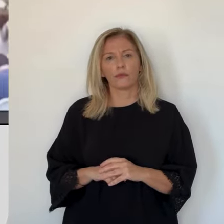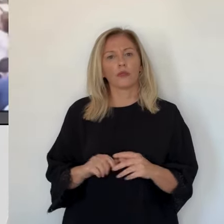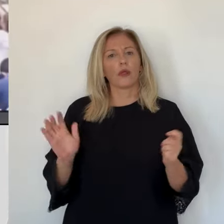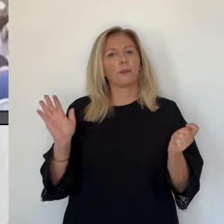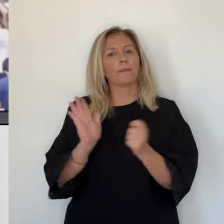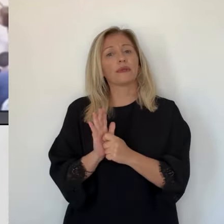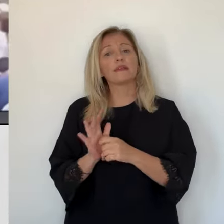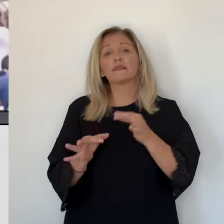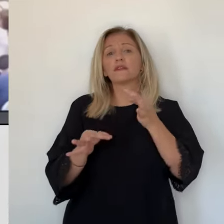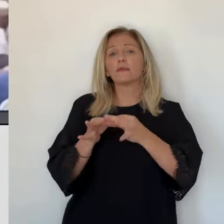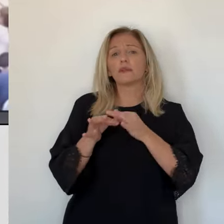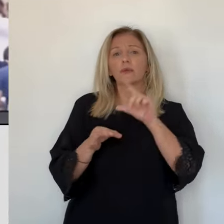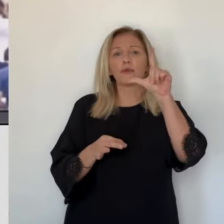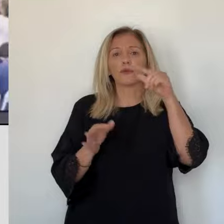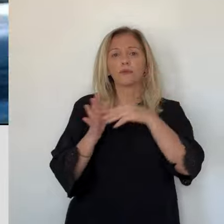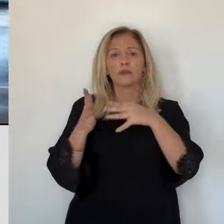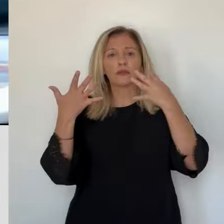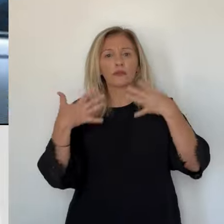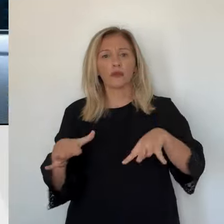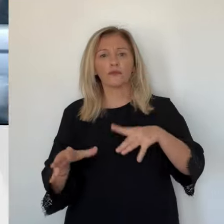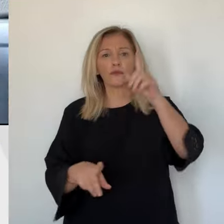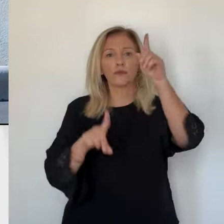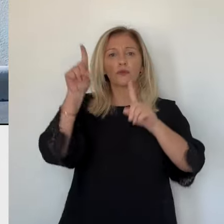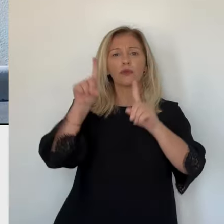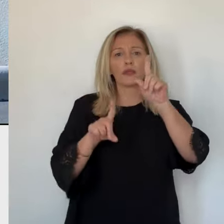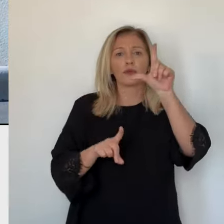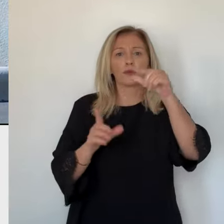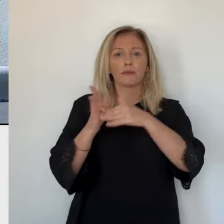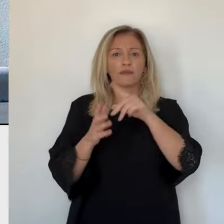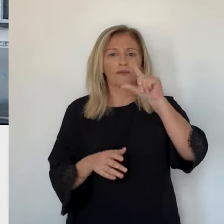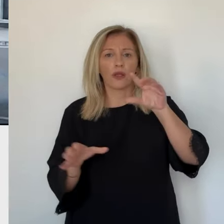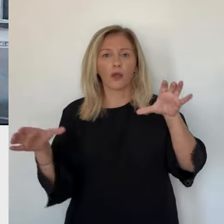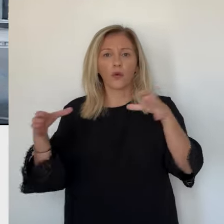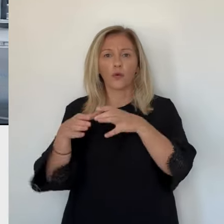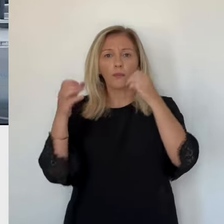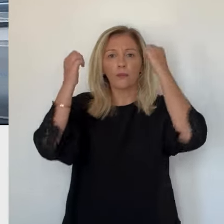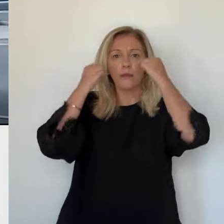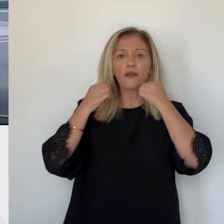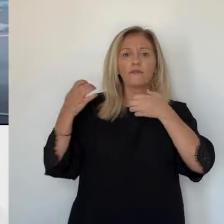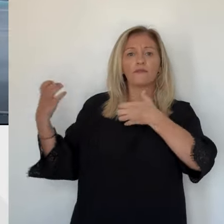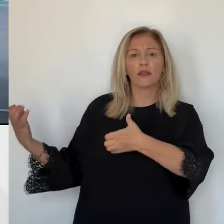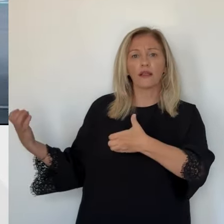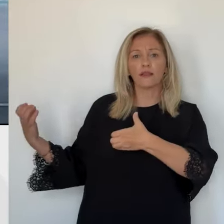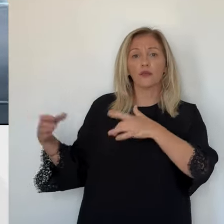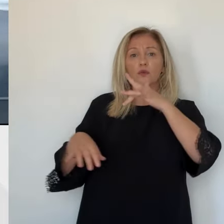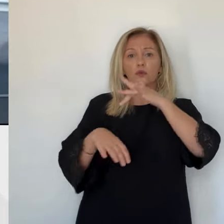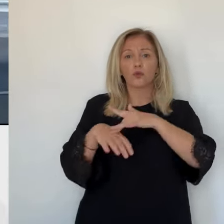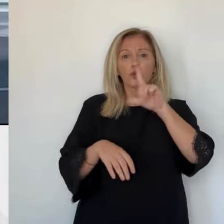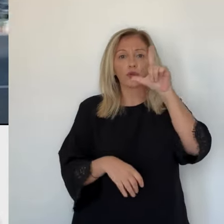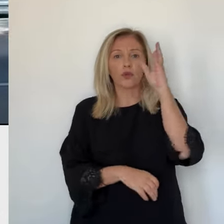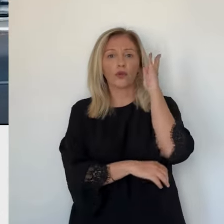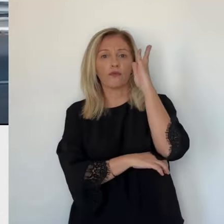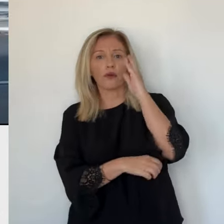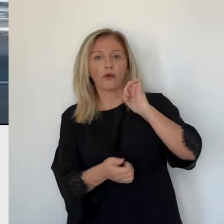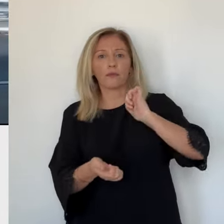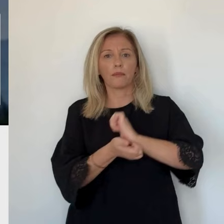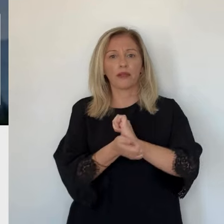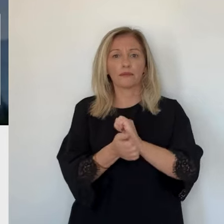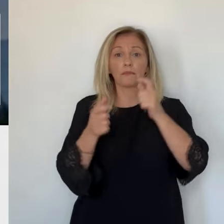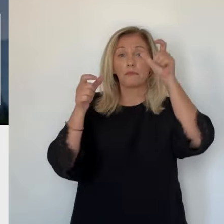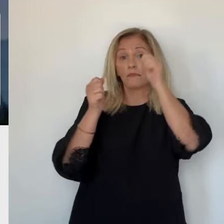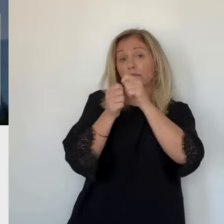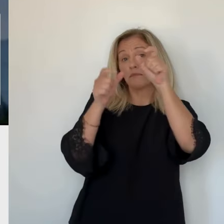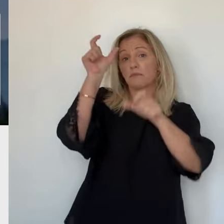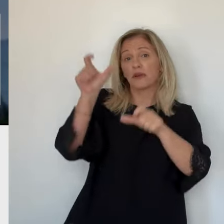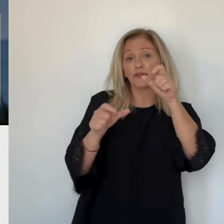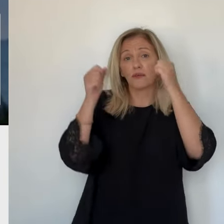en juillet 2020. Un tir contre une gendarmerie que les gendarmes ont du mal à retrouver. C'est ce que la justice reproche à